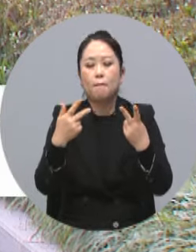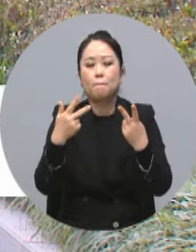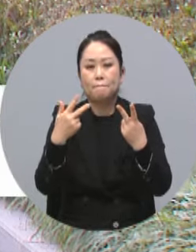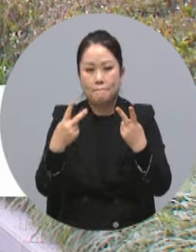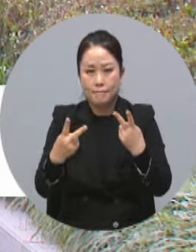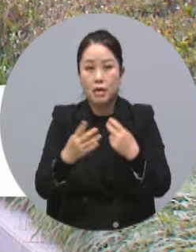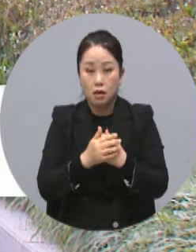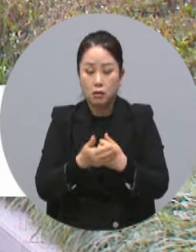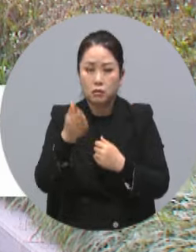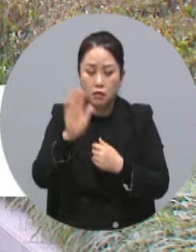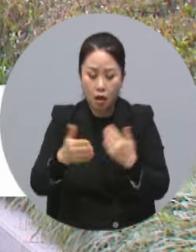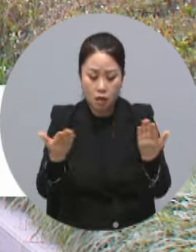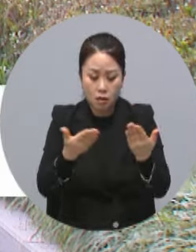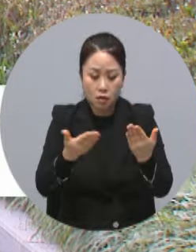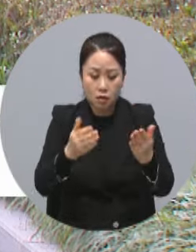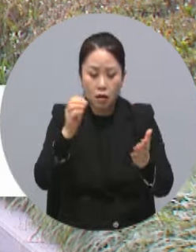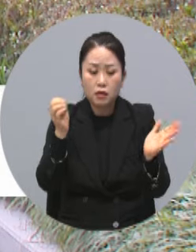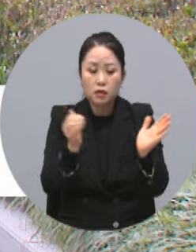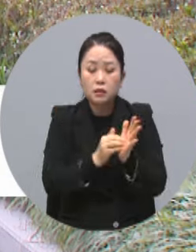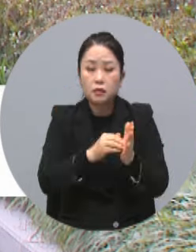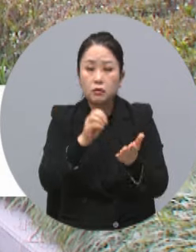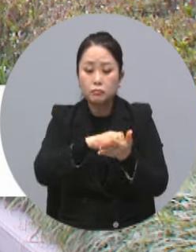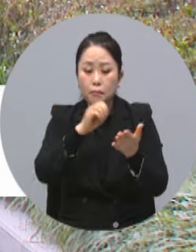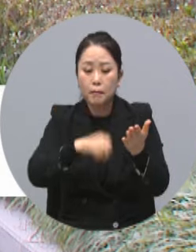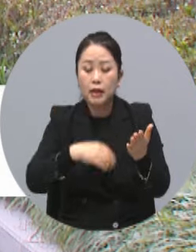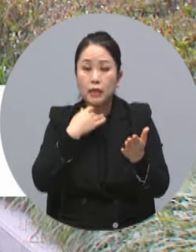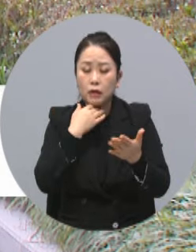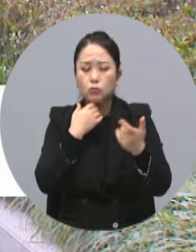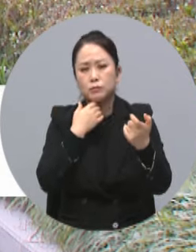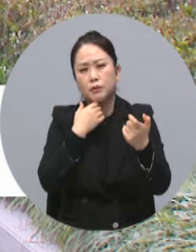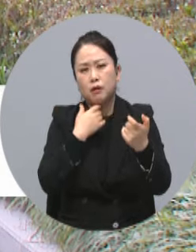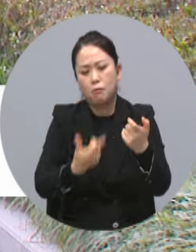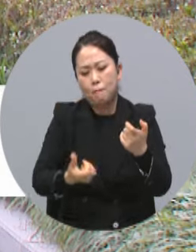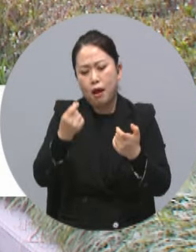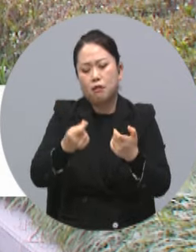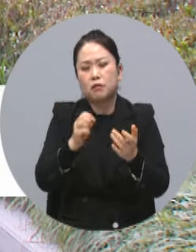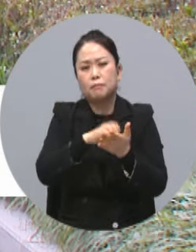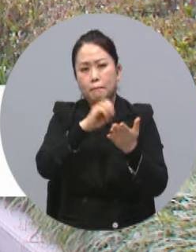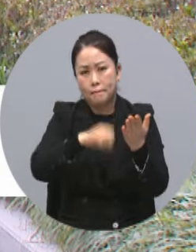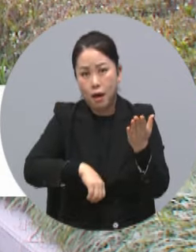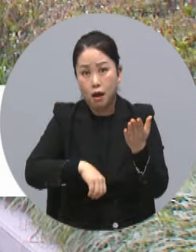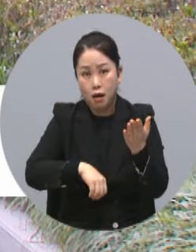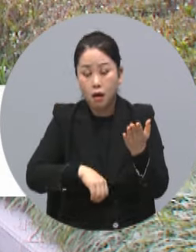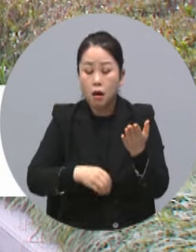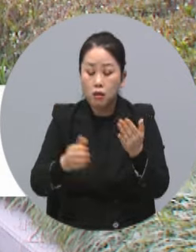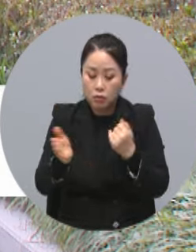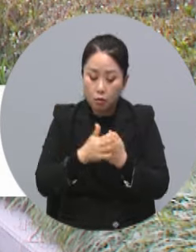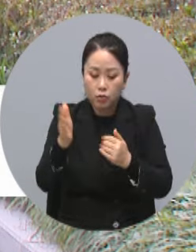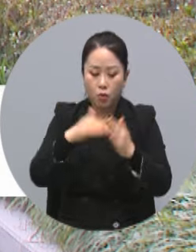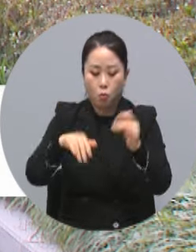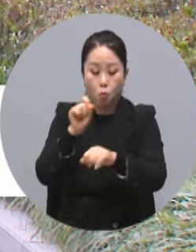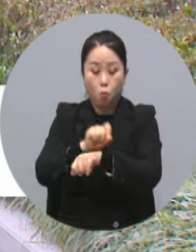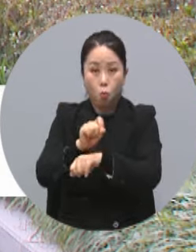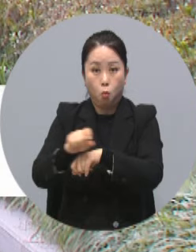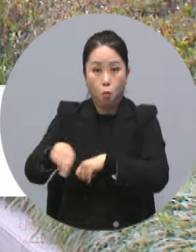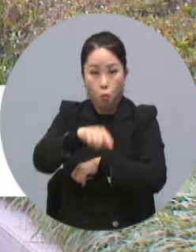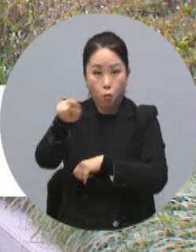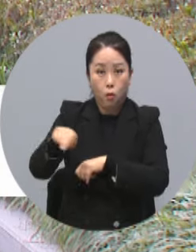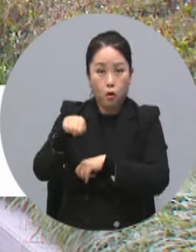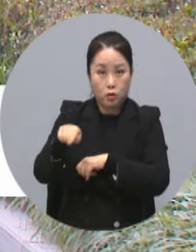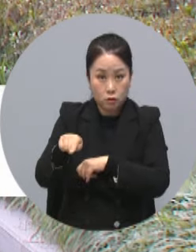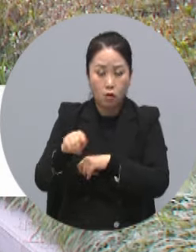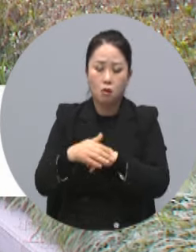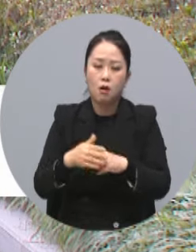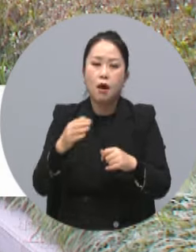이른 퇴직이라는 지적이 나오는 가운데 최근에는 공공기관에서이 정년을 연장하려는 움직임이고 있습니다 그렇다면